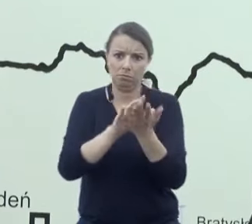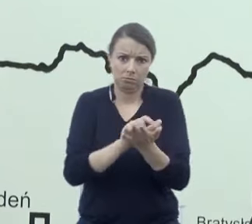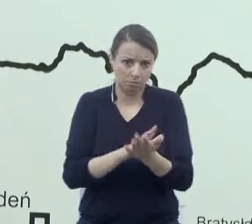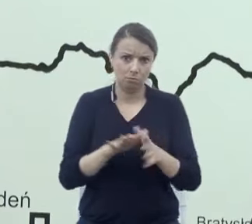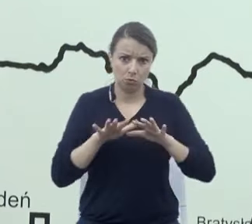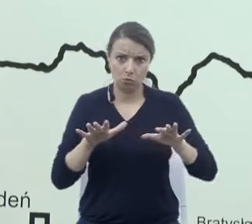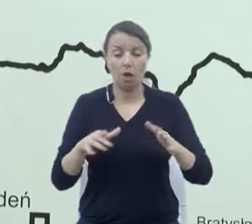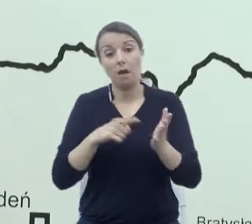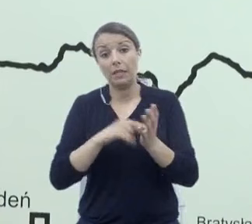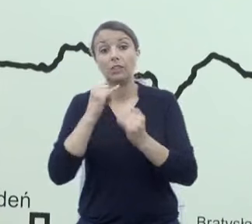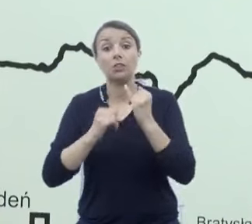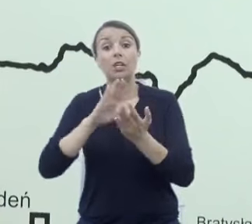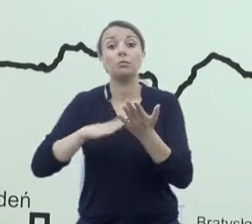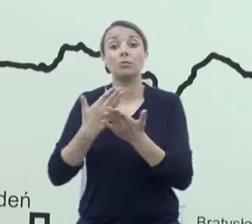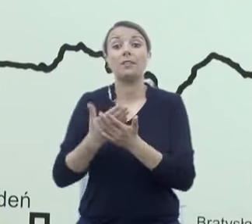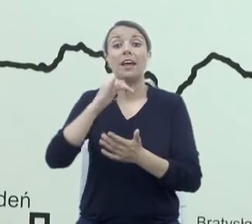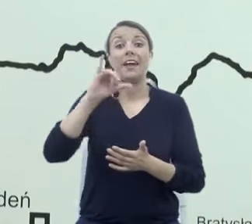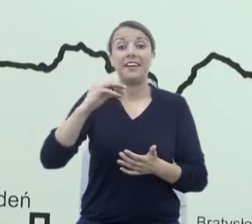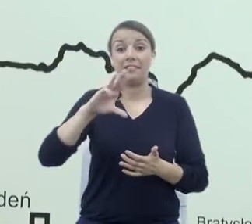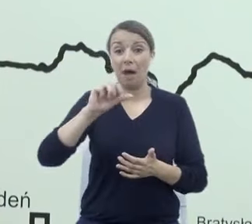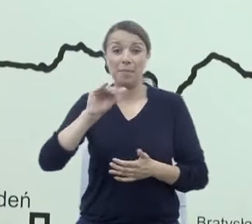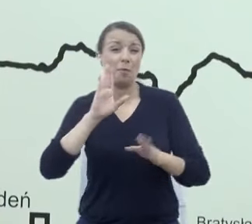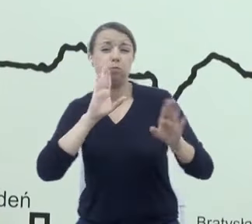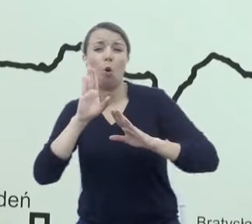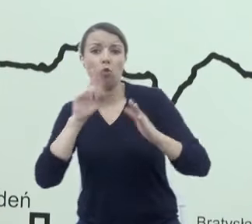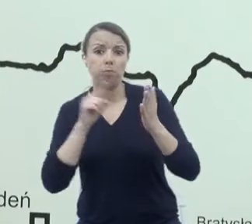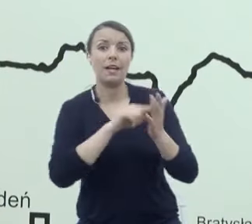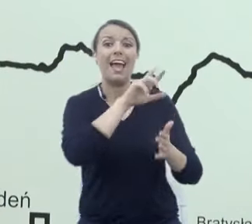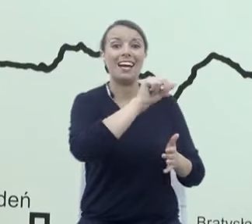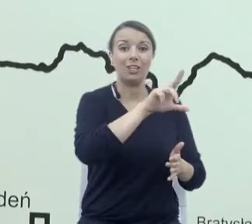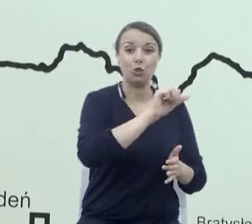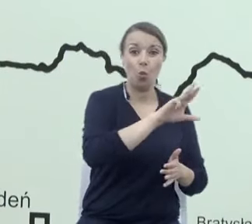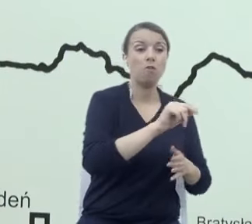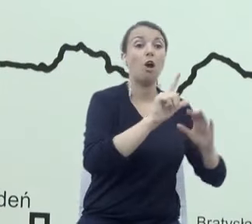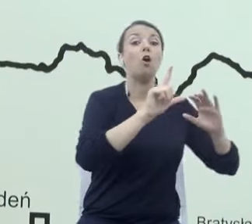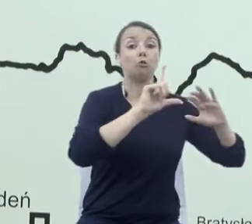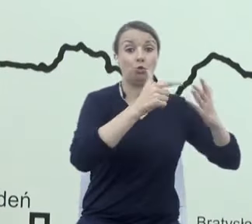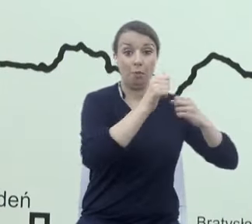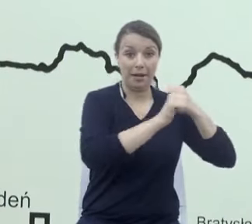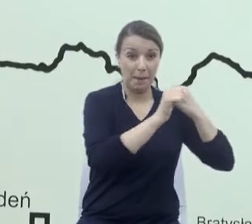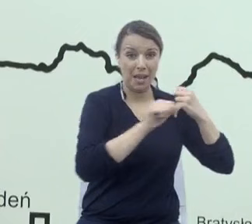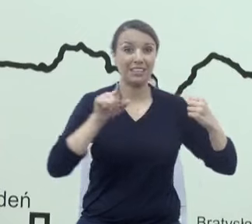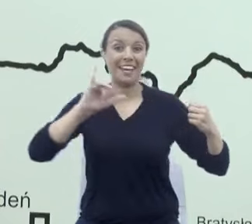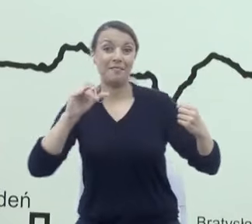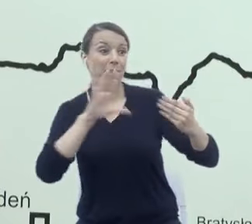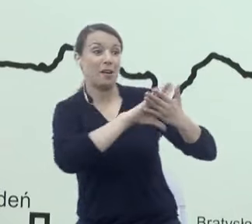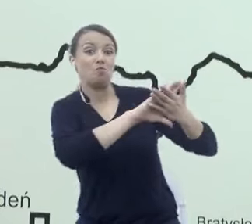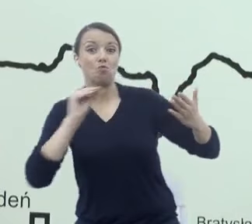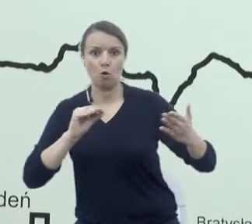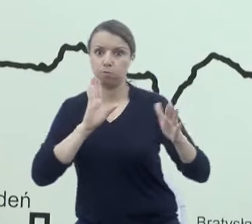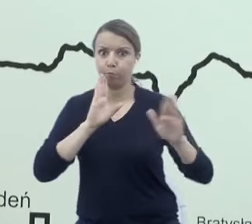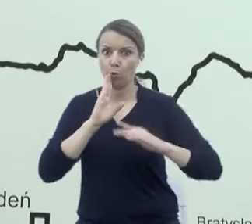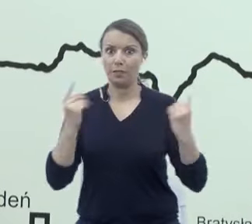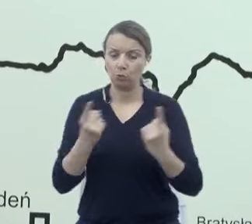jest rzeczywiście kalką w nieco większej skali wydarzenia w Radziłowie 7 lipca, no to siłą rzeczy musiałoby